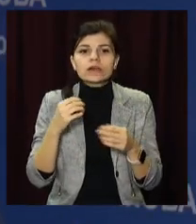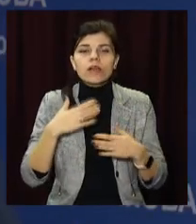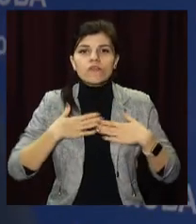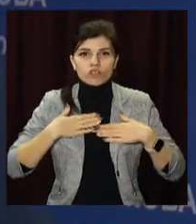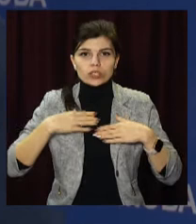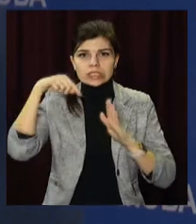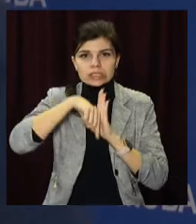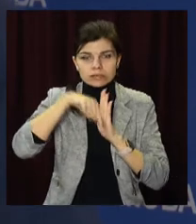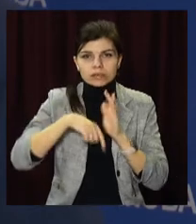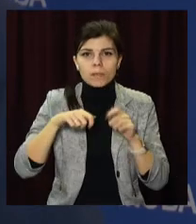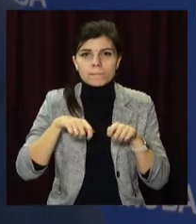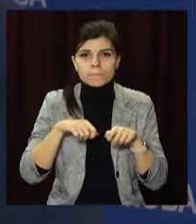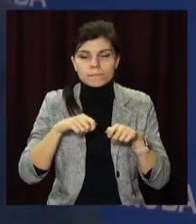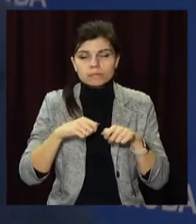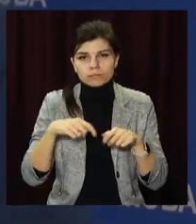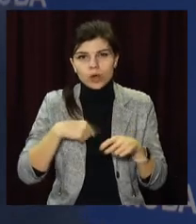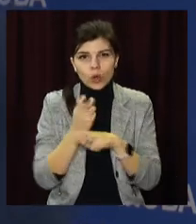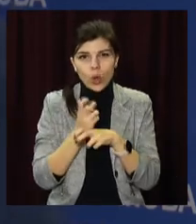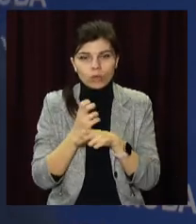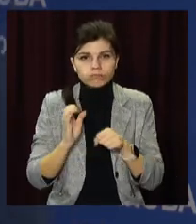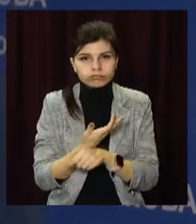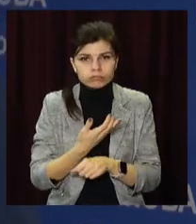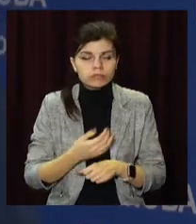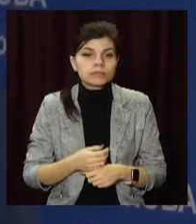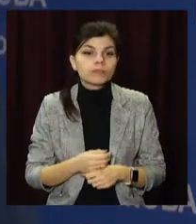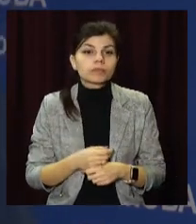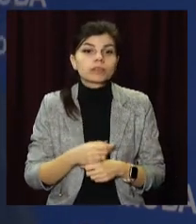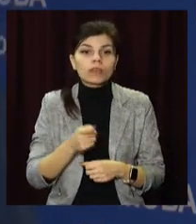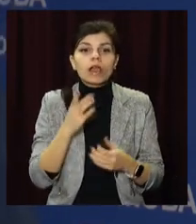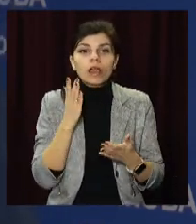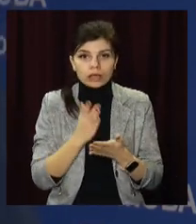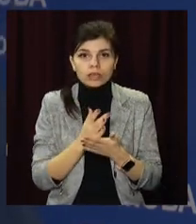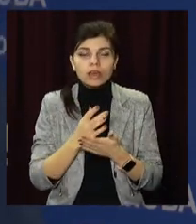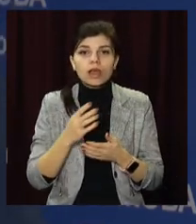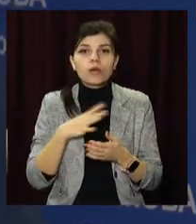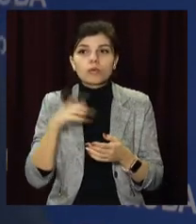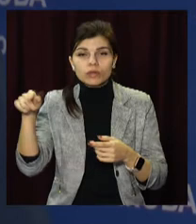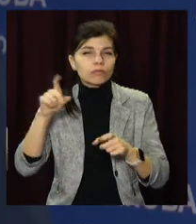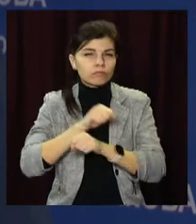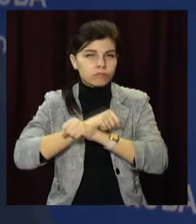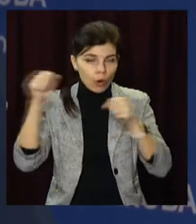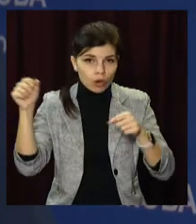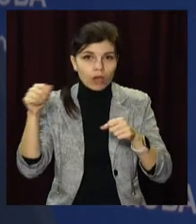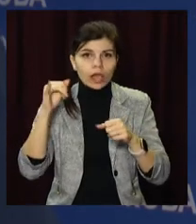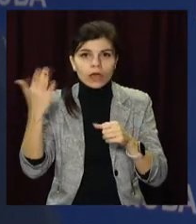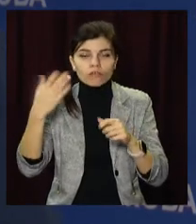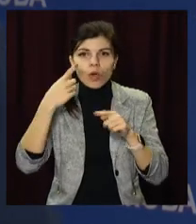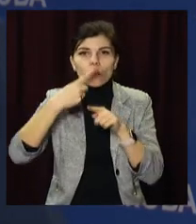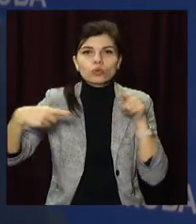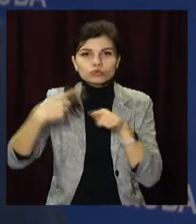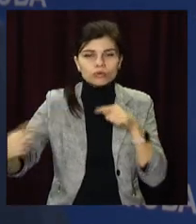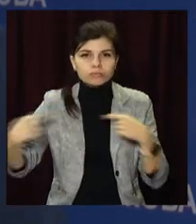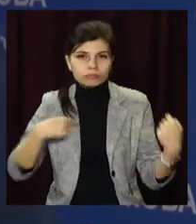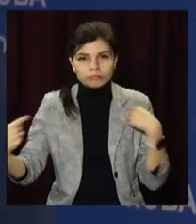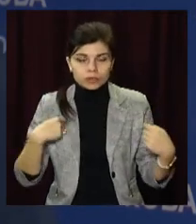видалені відламки, але він зостається дуже в тяжкому стані. На апараті ШВЛ переливаємо кров, ми спостерігаємо